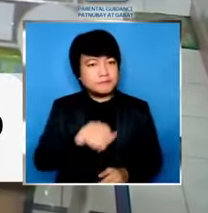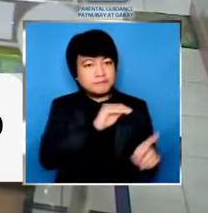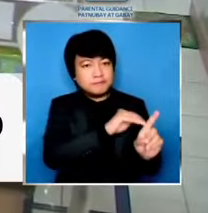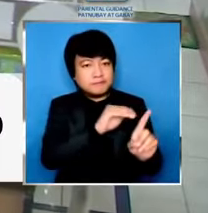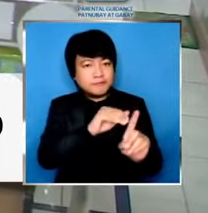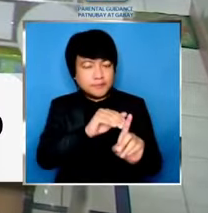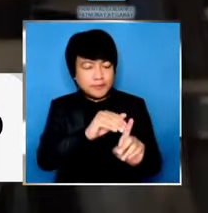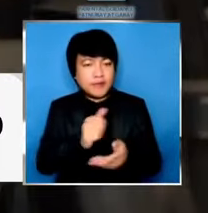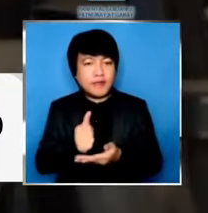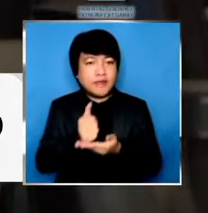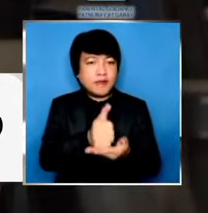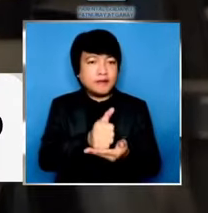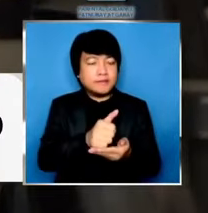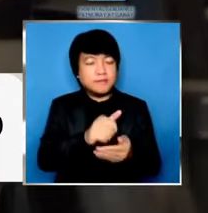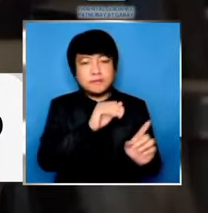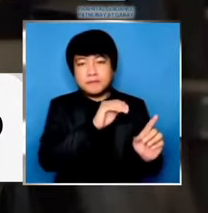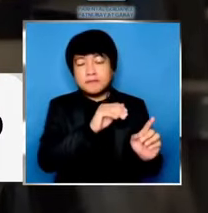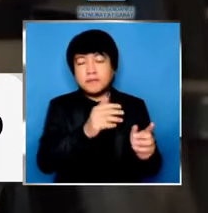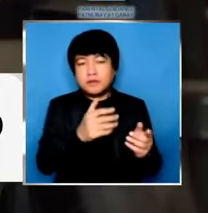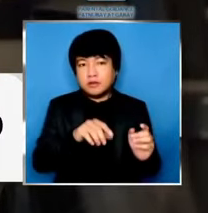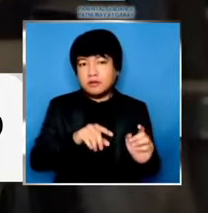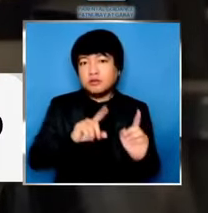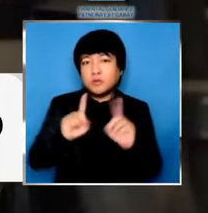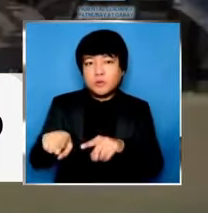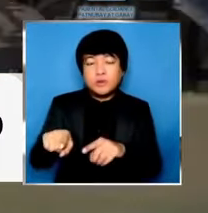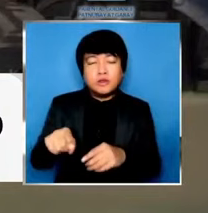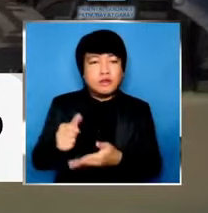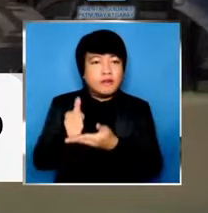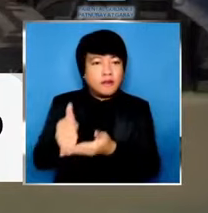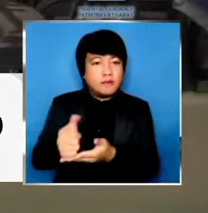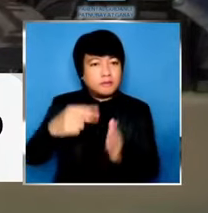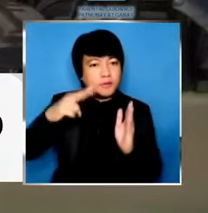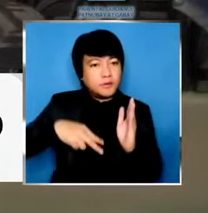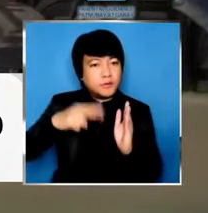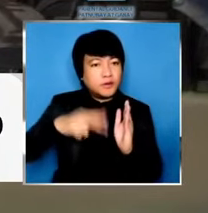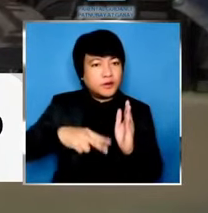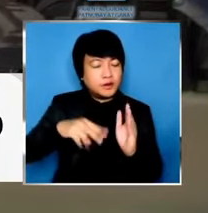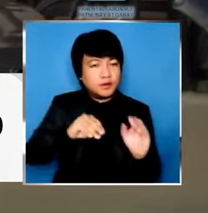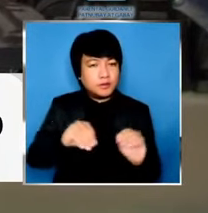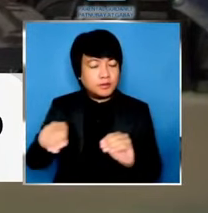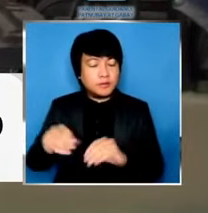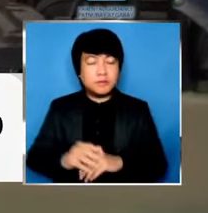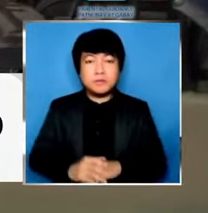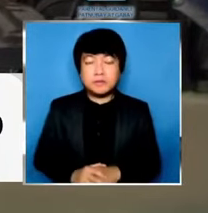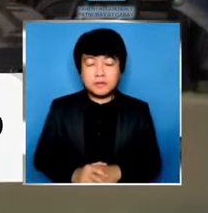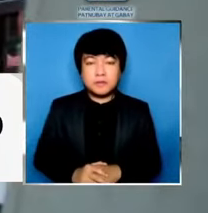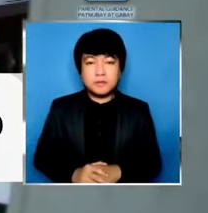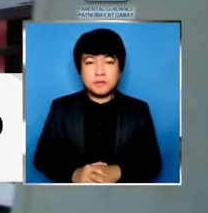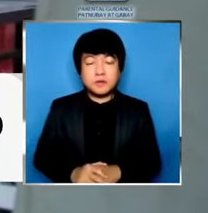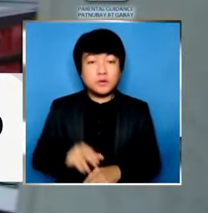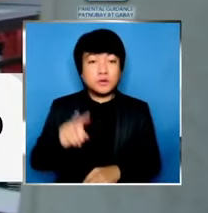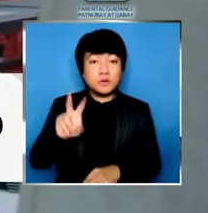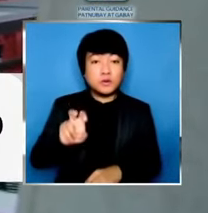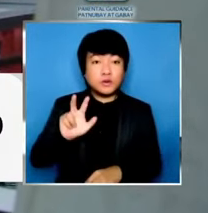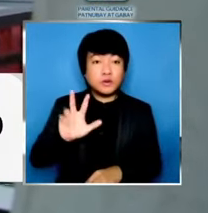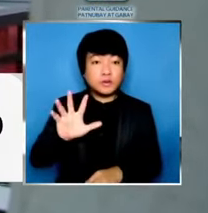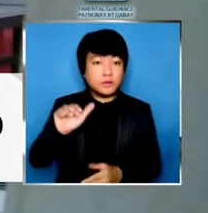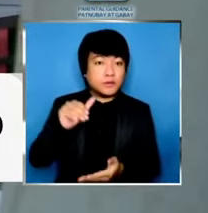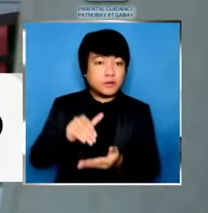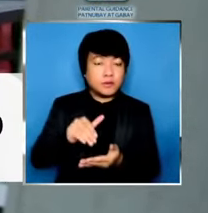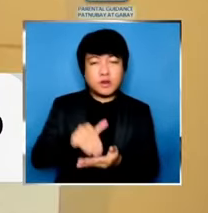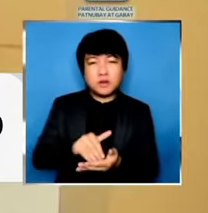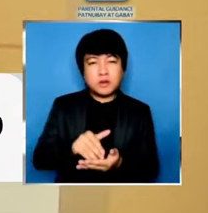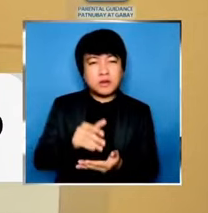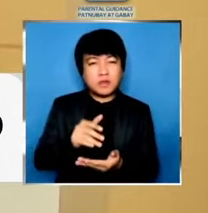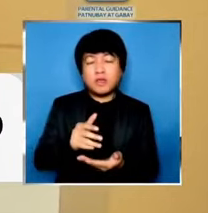na magagamit naman nila para sa mga pangangailangan nila sa pag-aaral. May 235 pesos kada araw din cash assistance para sa mga magulang na dadalo